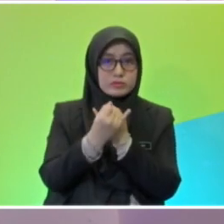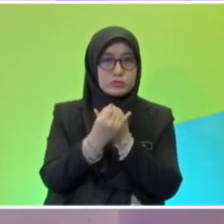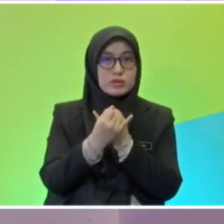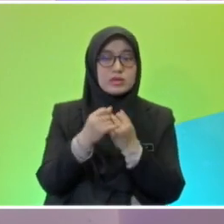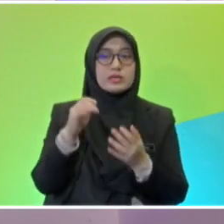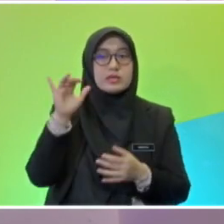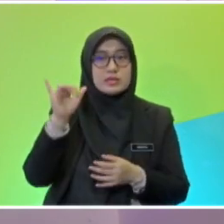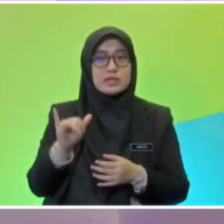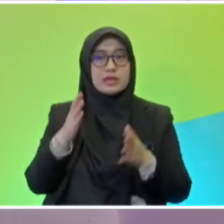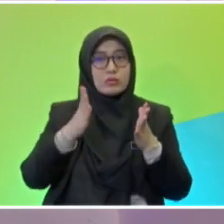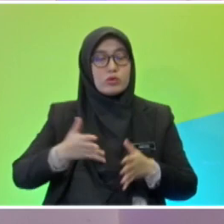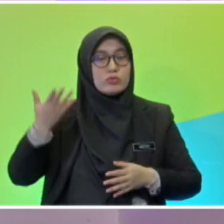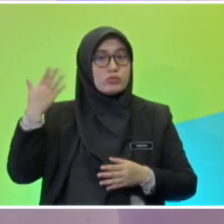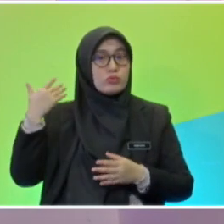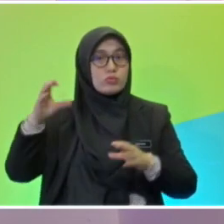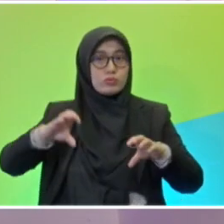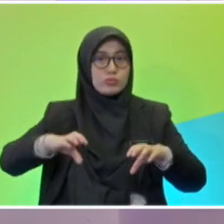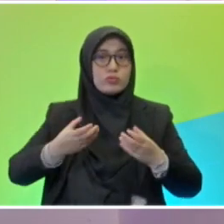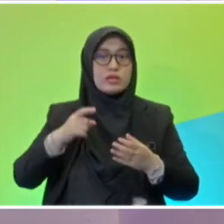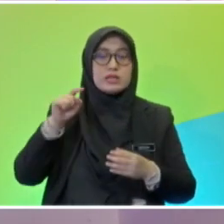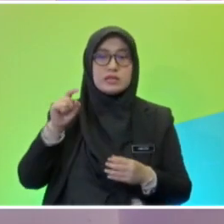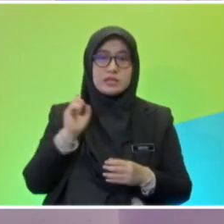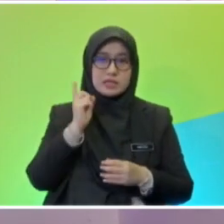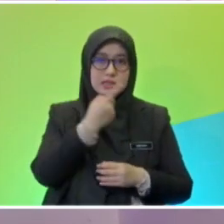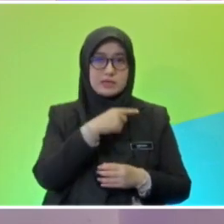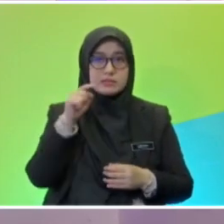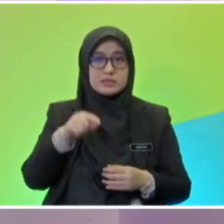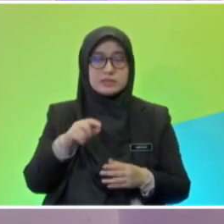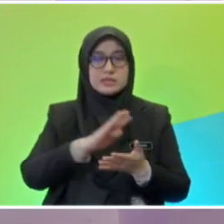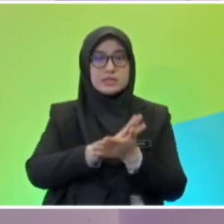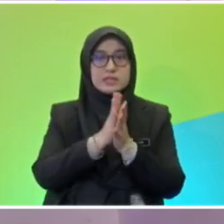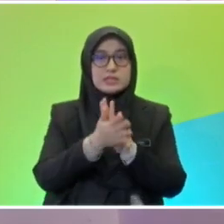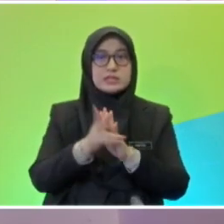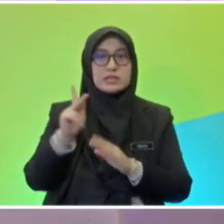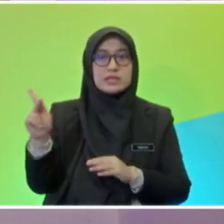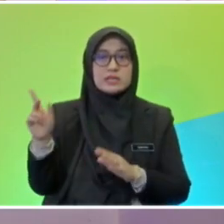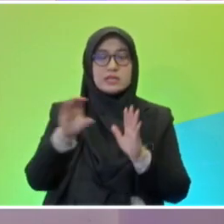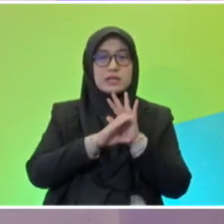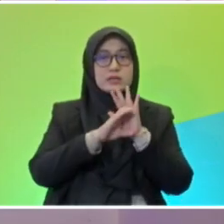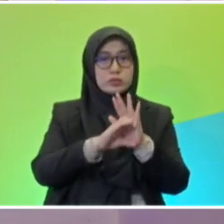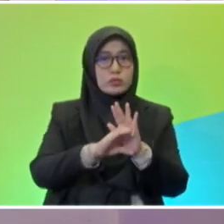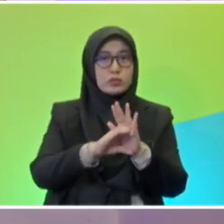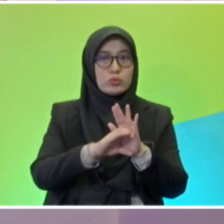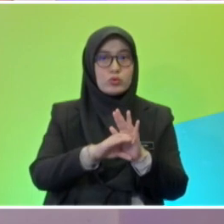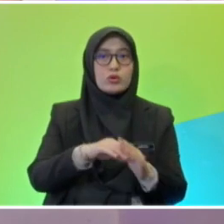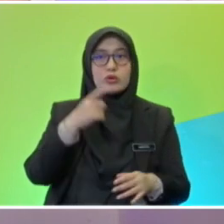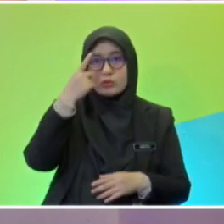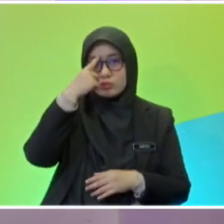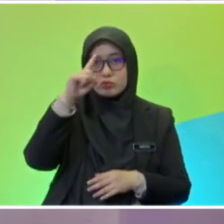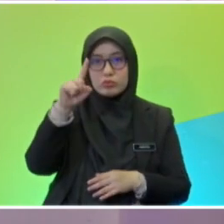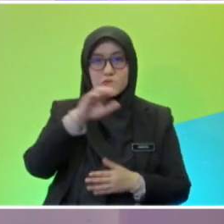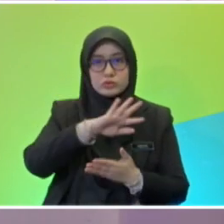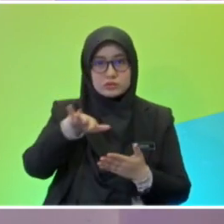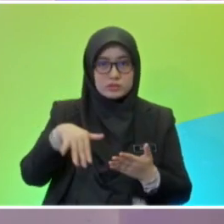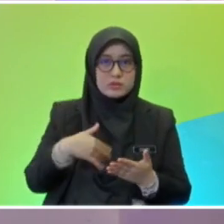negara yang telah merdeka hasil dari perjuangan nenek moyang kita yang dahulu saya setuju dan menjadi tanggung jawab kita untuk meneruskan kemerdekaan ini